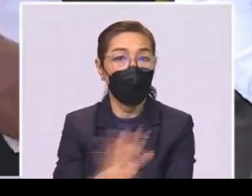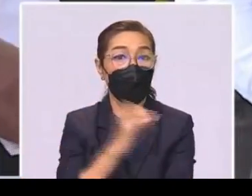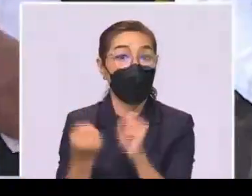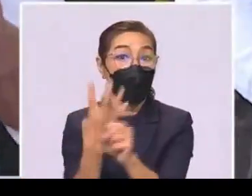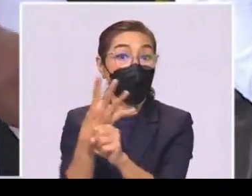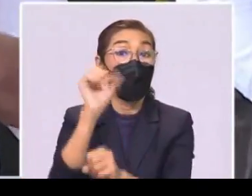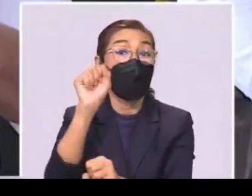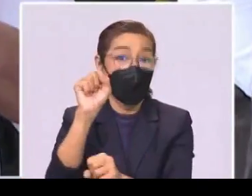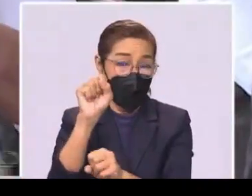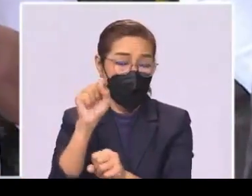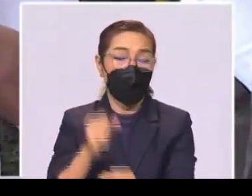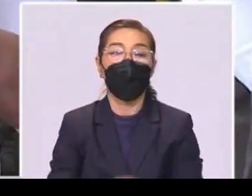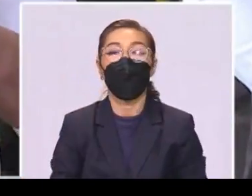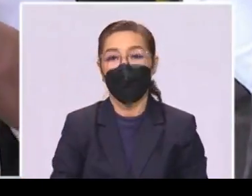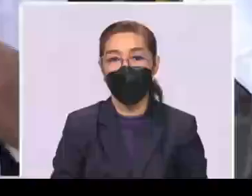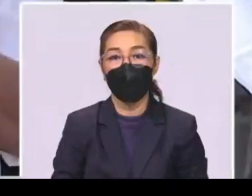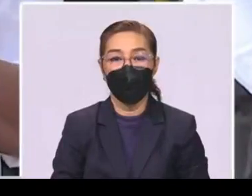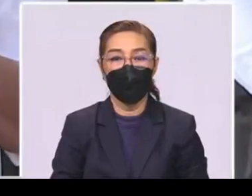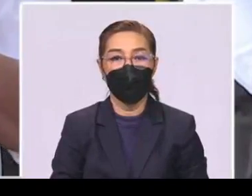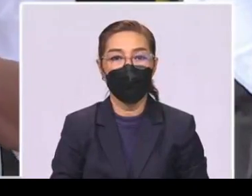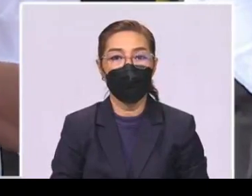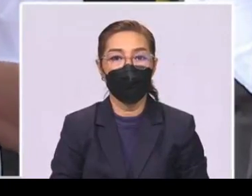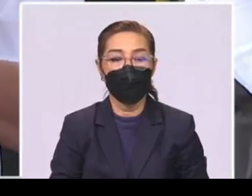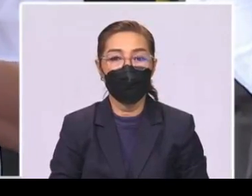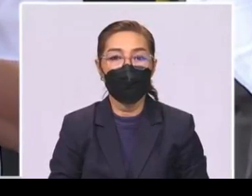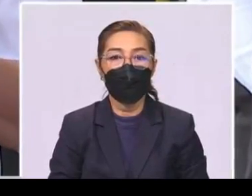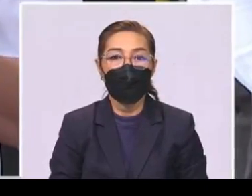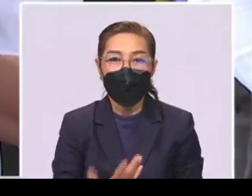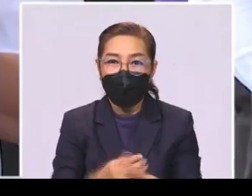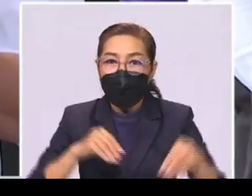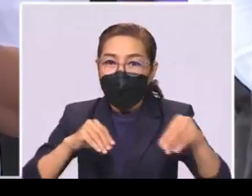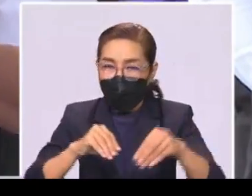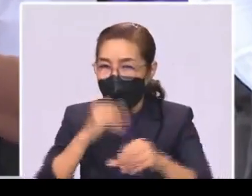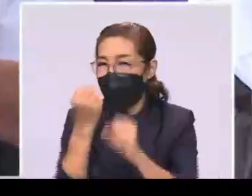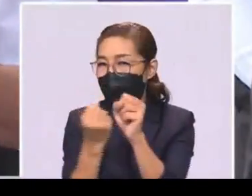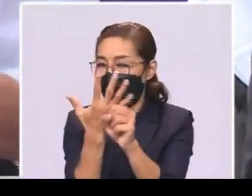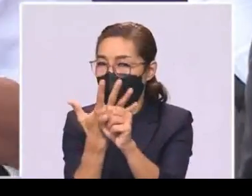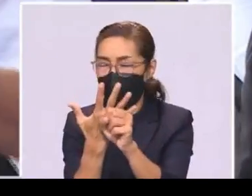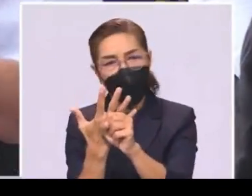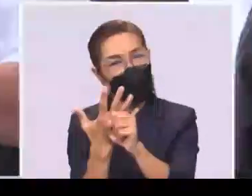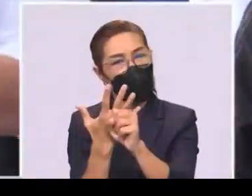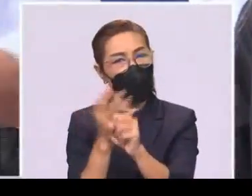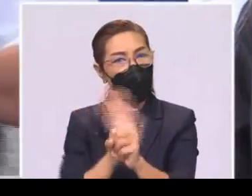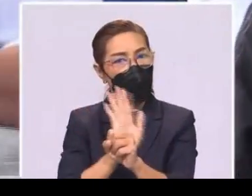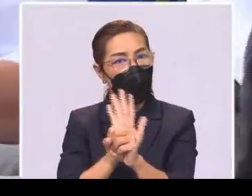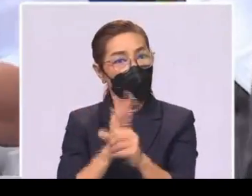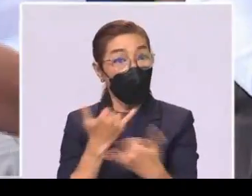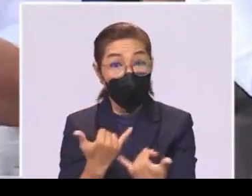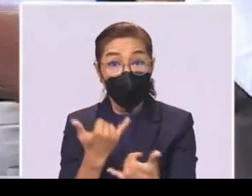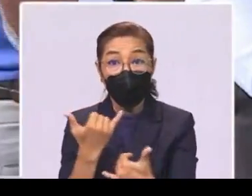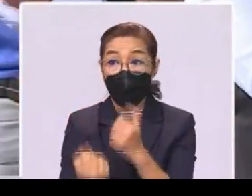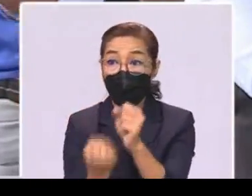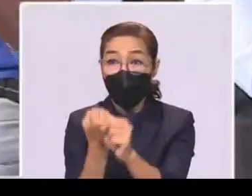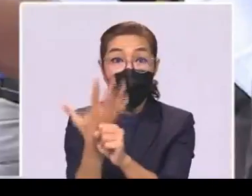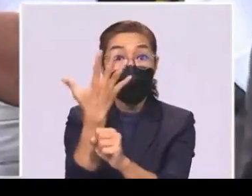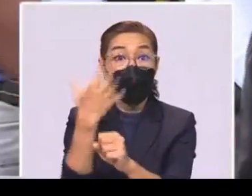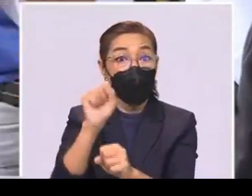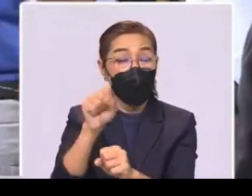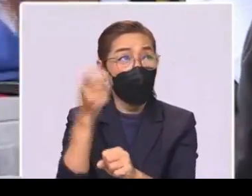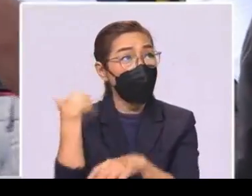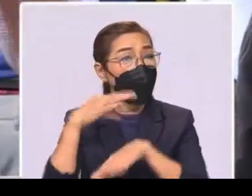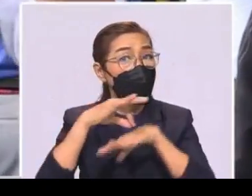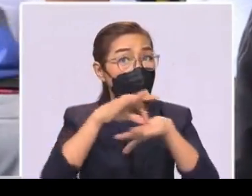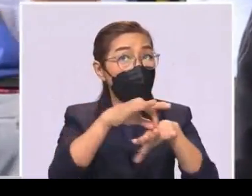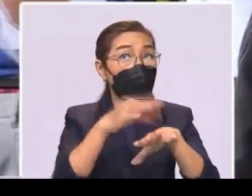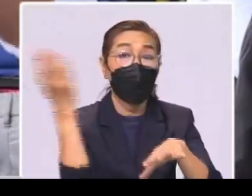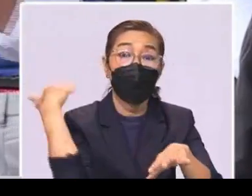เอ่อ 4ปีครบแล้วจะจะเข้า 5ปีนะเอ้ยหรือช่วงนี้ต้องเข้า 5ปีแล้วสิค่ะแต่งตั้งเมื่อไหร่นะก็เลย